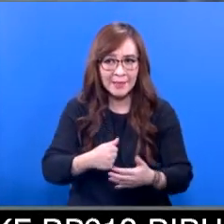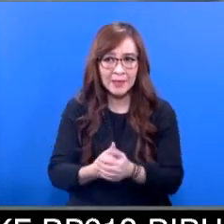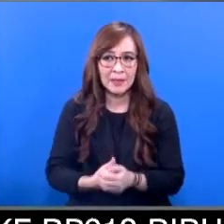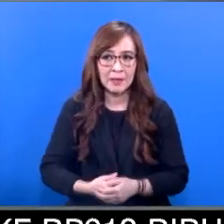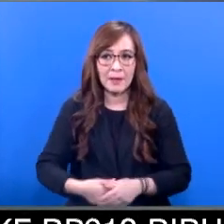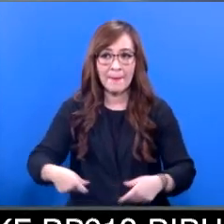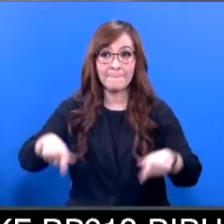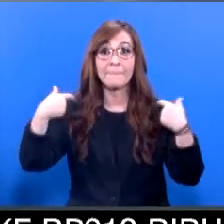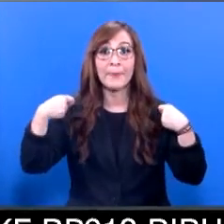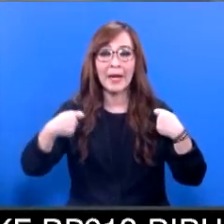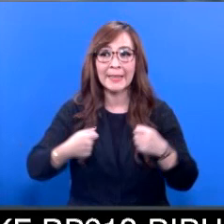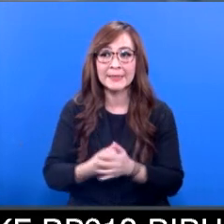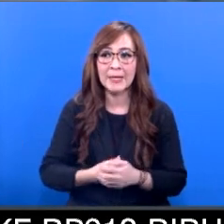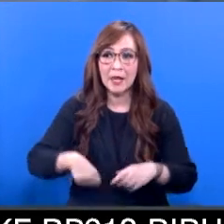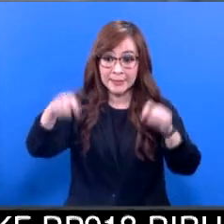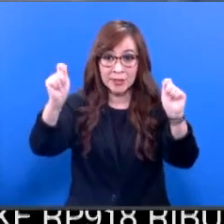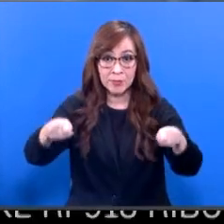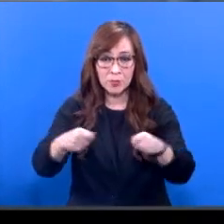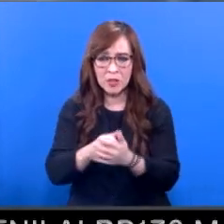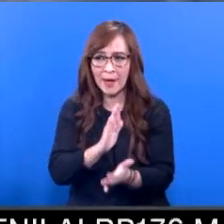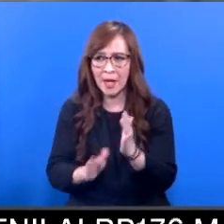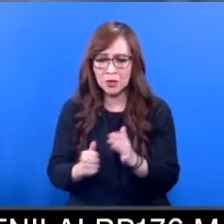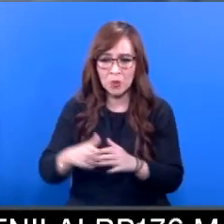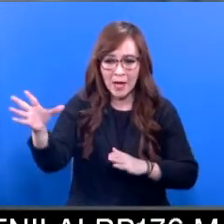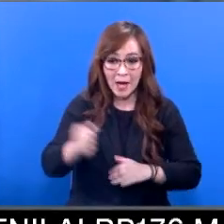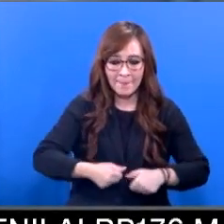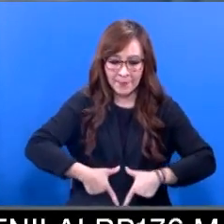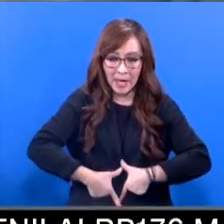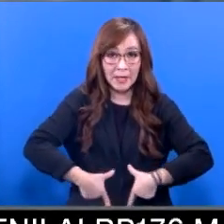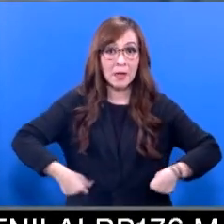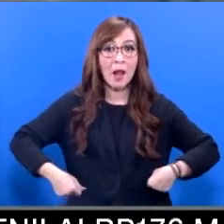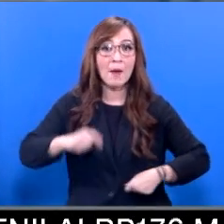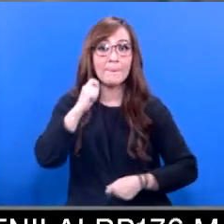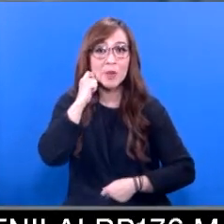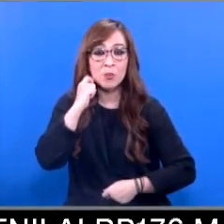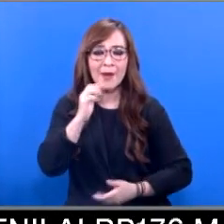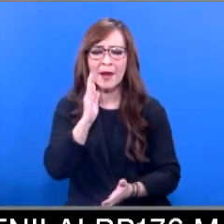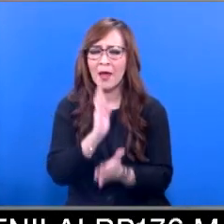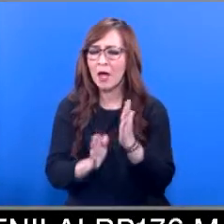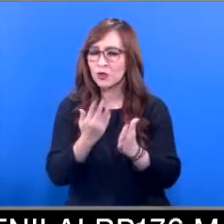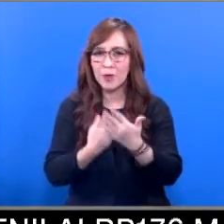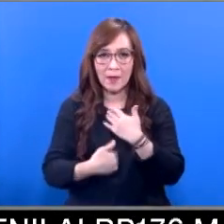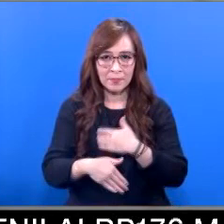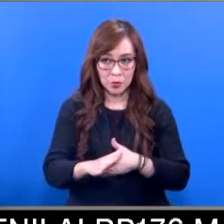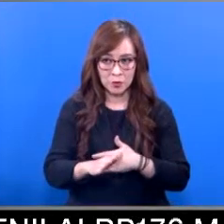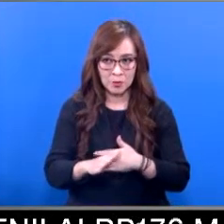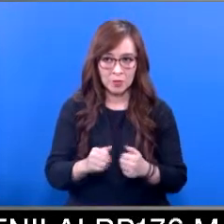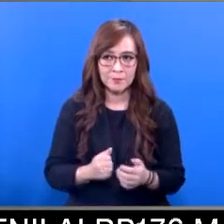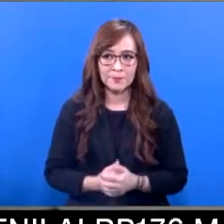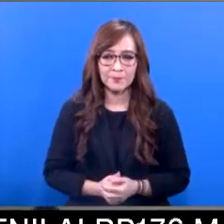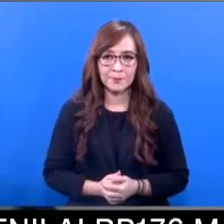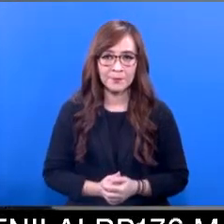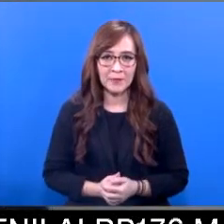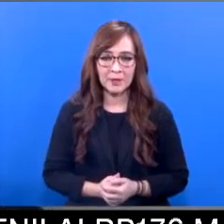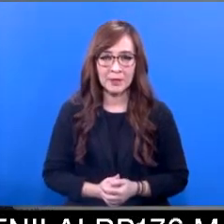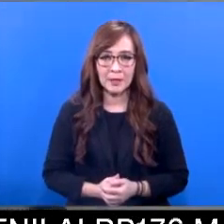dijemur. Melihat kondisi sepi, pelaku lalu mengambil pakaian dalam wanita dan membawanya kabur. Tak butuh waktu lama, Kamis